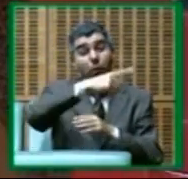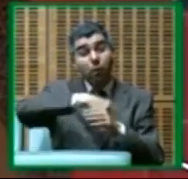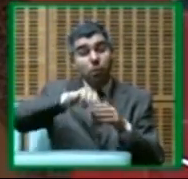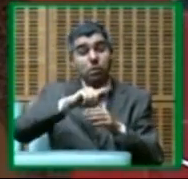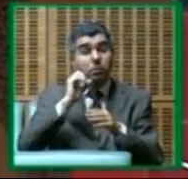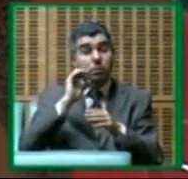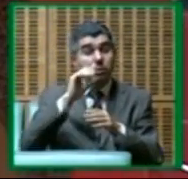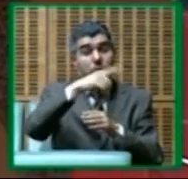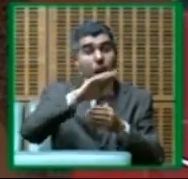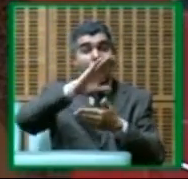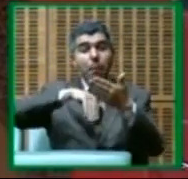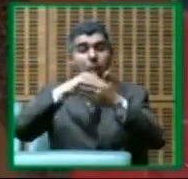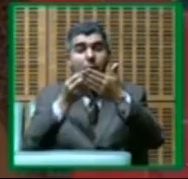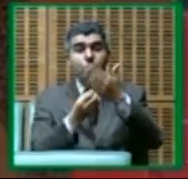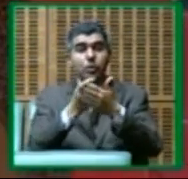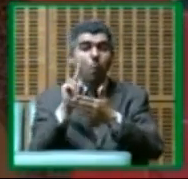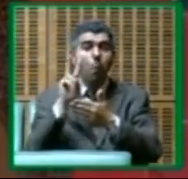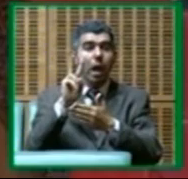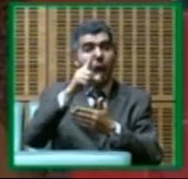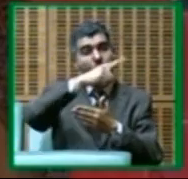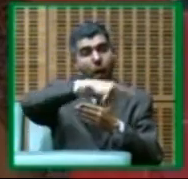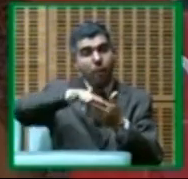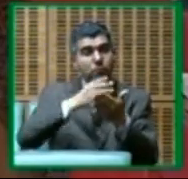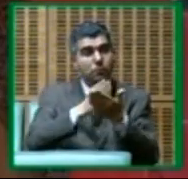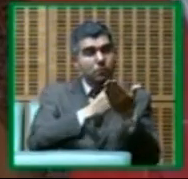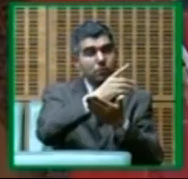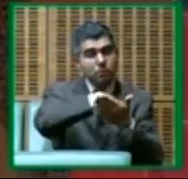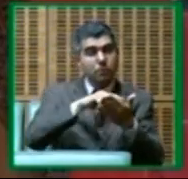الاتخاذ ديالها لإنجاح البرنامج ديال التخييم، أنا ما بغيتش ندخل